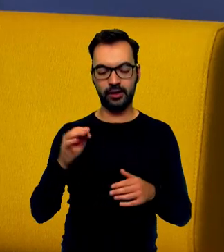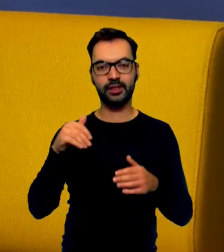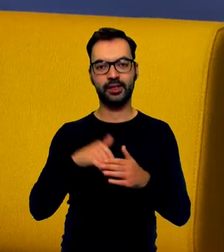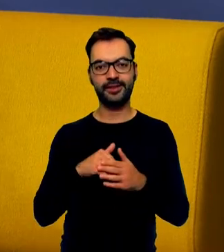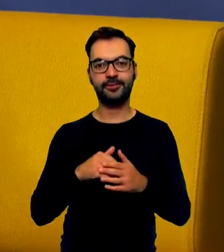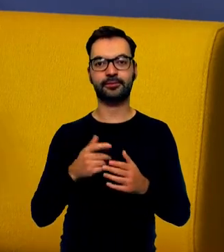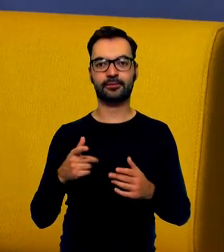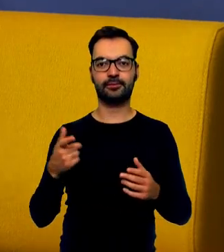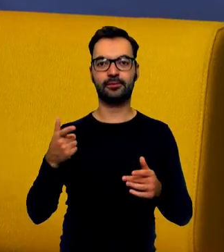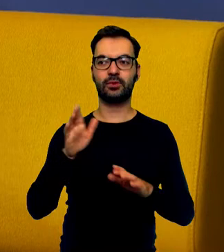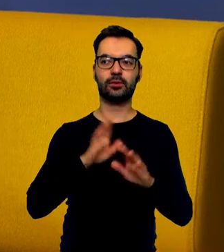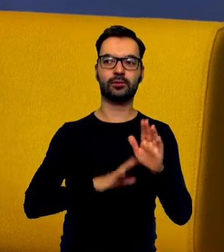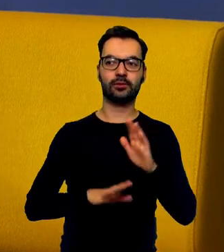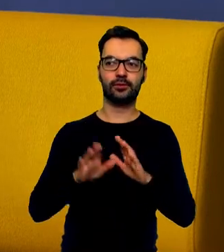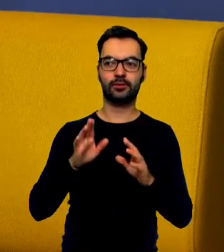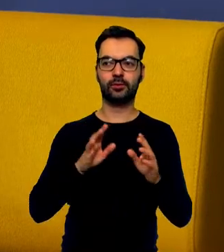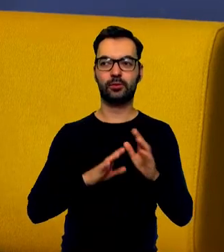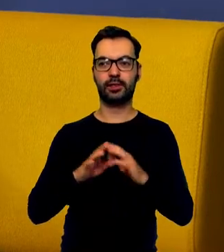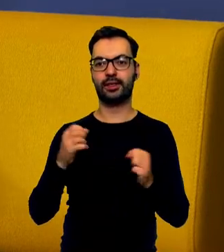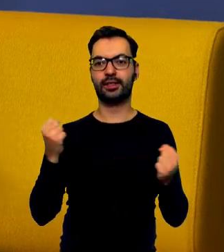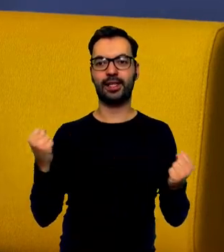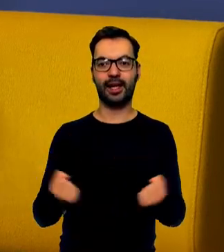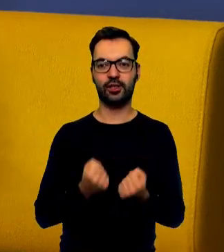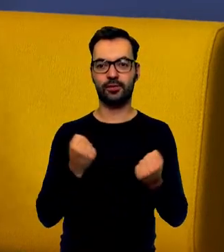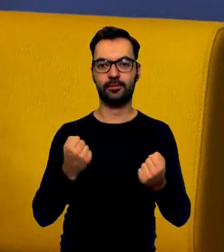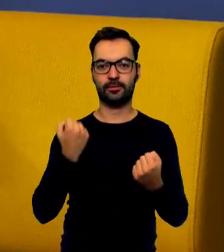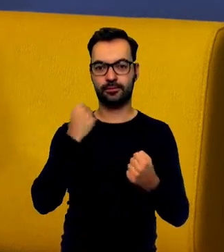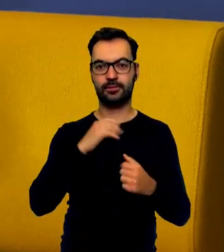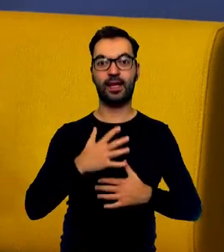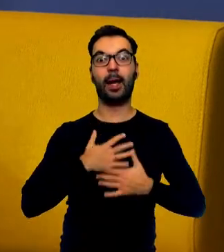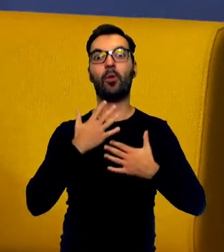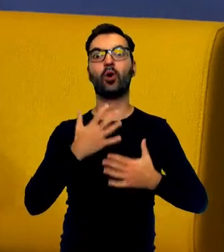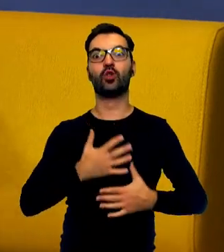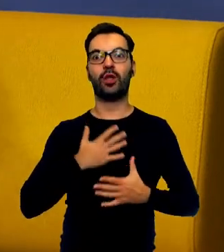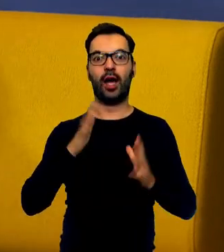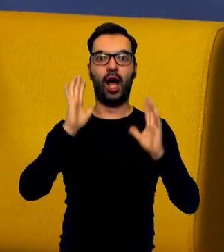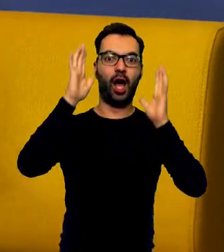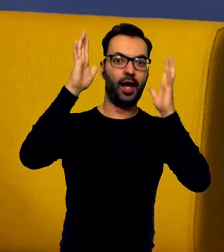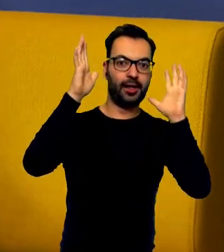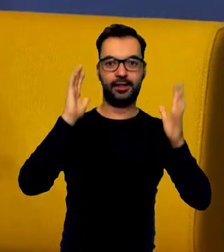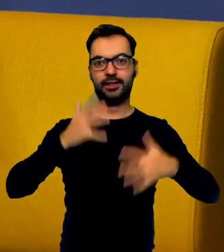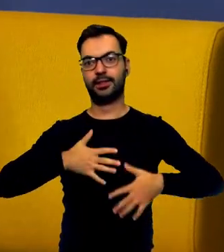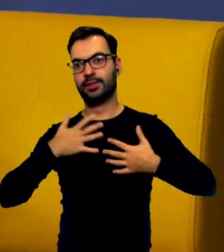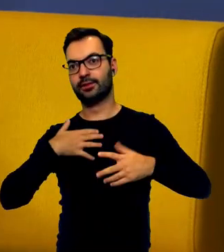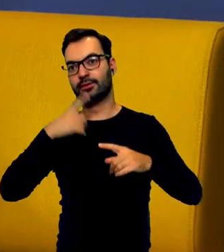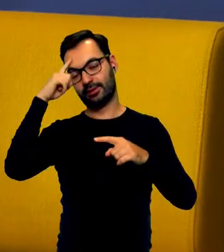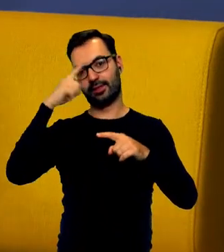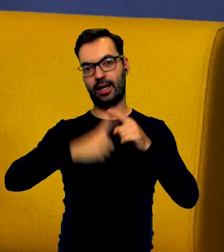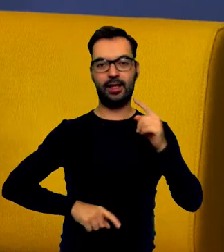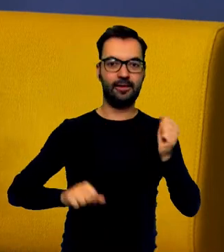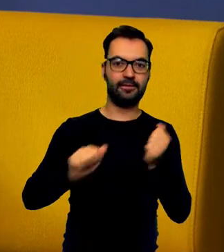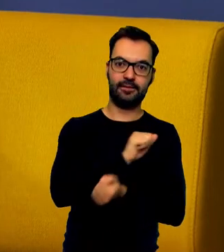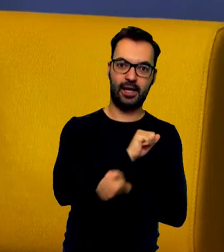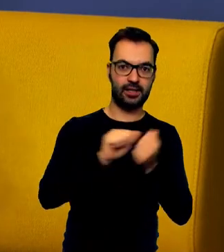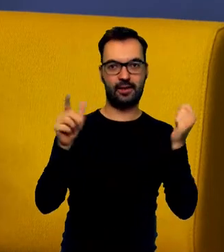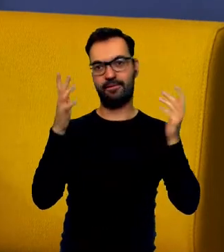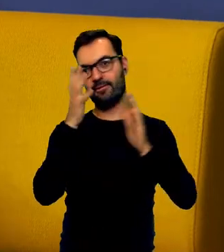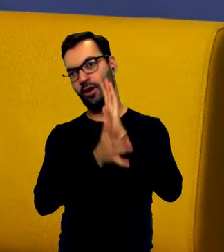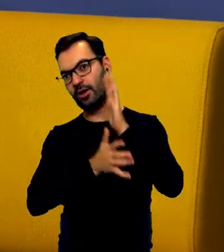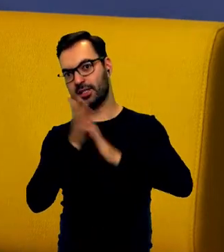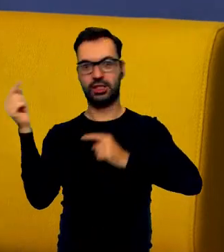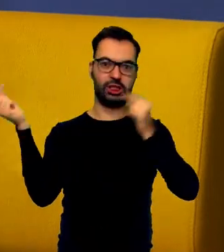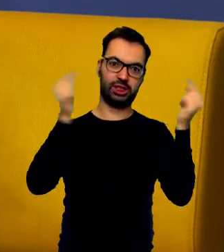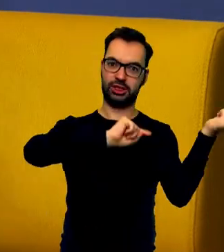postawę unikającą takiego angażowania się bardzo emocjonalnego w radykalne walki,